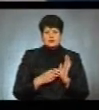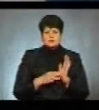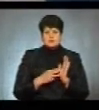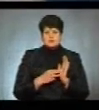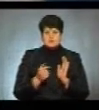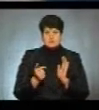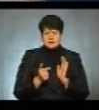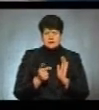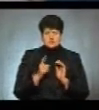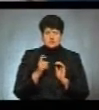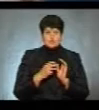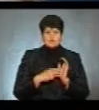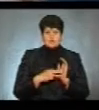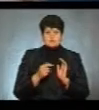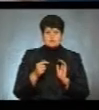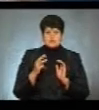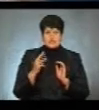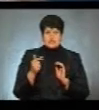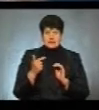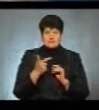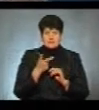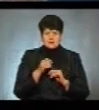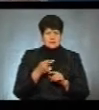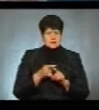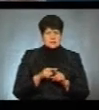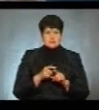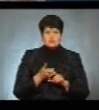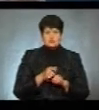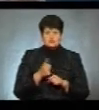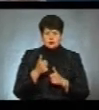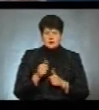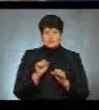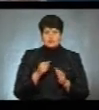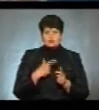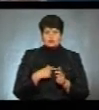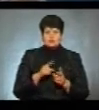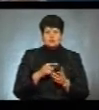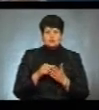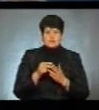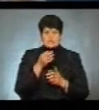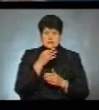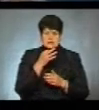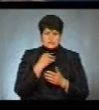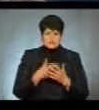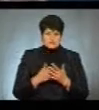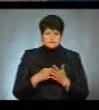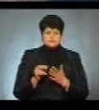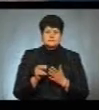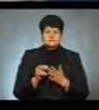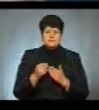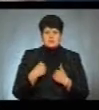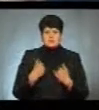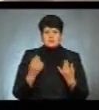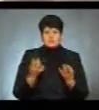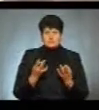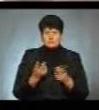1688 гривень, 183 гривні за газ, то дуже добре. Я собі можу за те щось придбати, чи якісь ліки, які мені